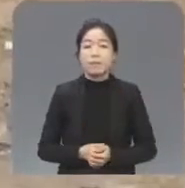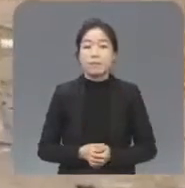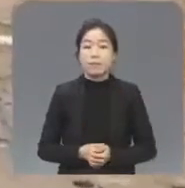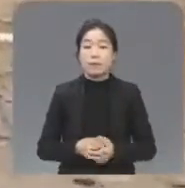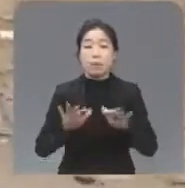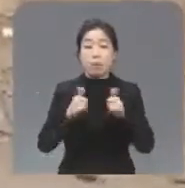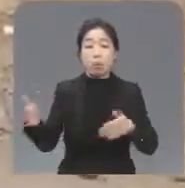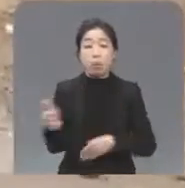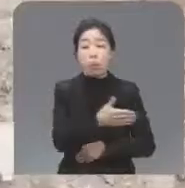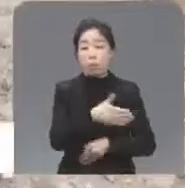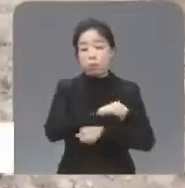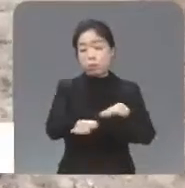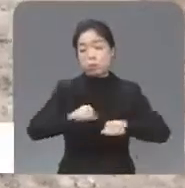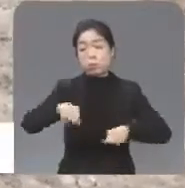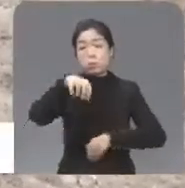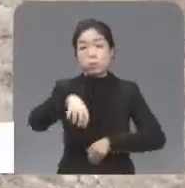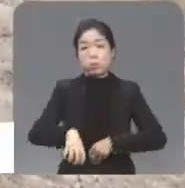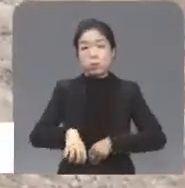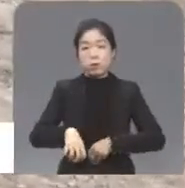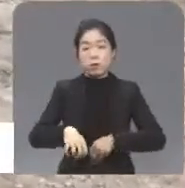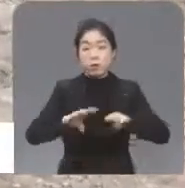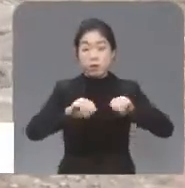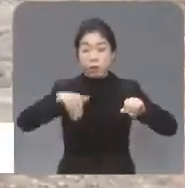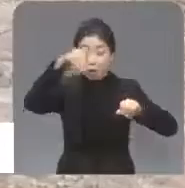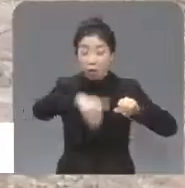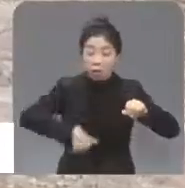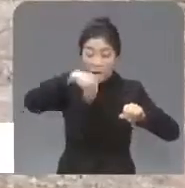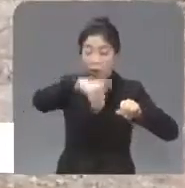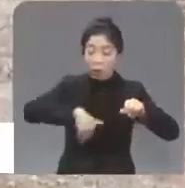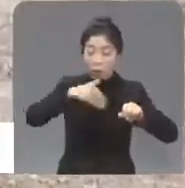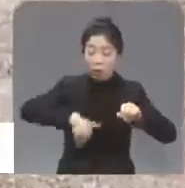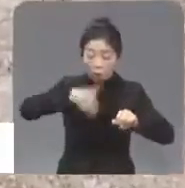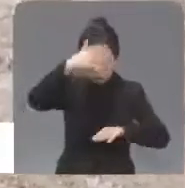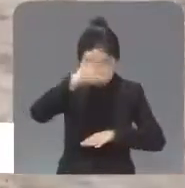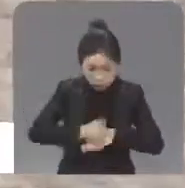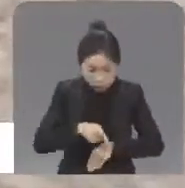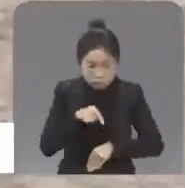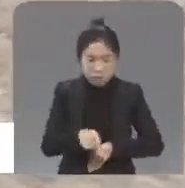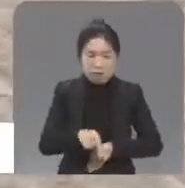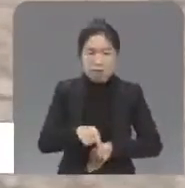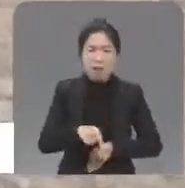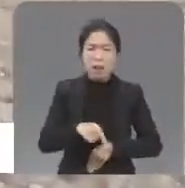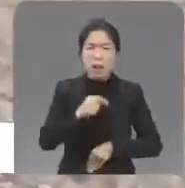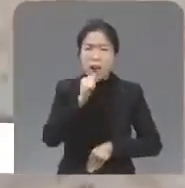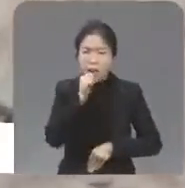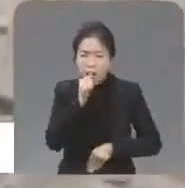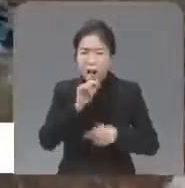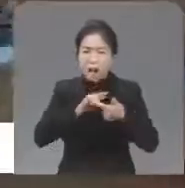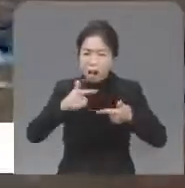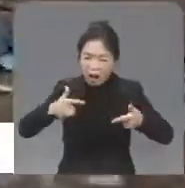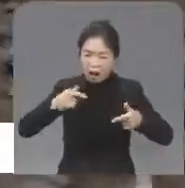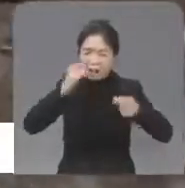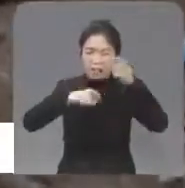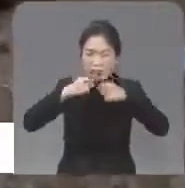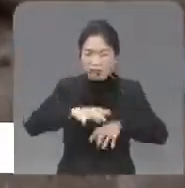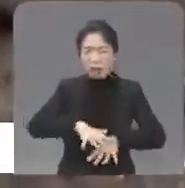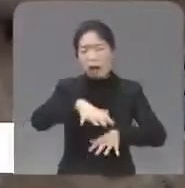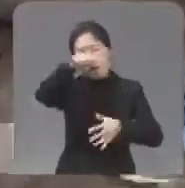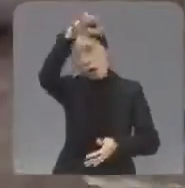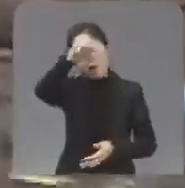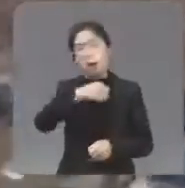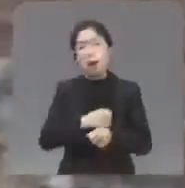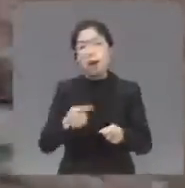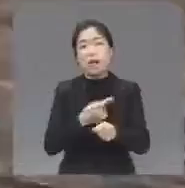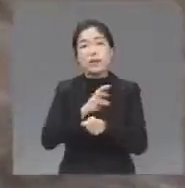인적이 드문 공터. 굴착기로 땅을 파자 고철과 콘크리트 덩어리들이 쏟아져 나옵니다. 1시간 반